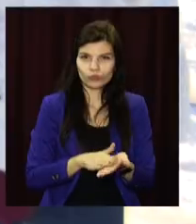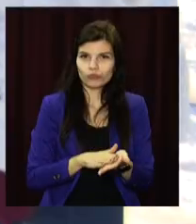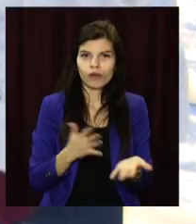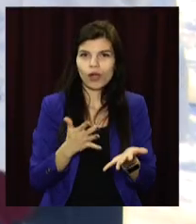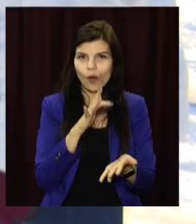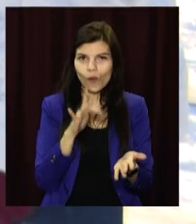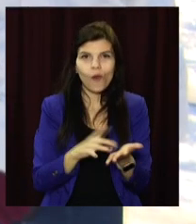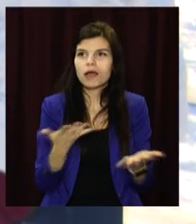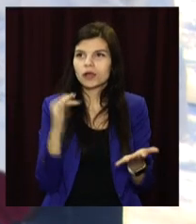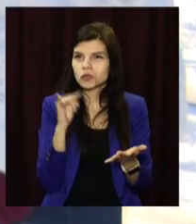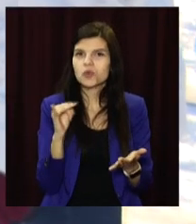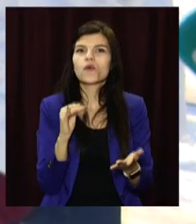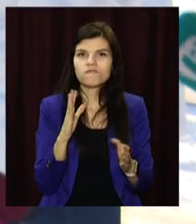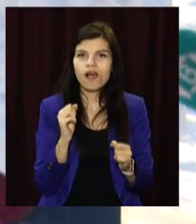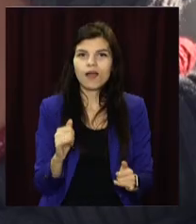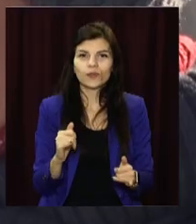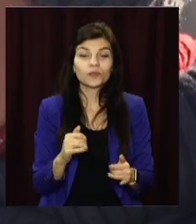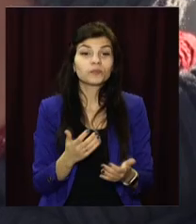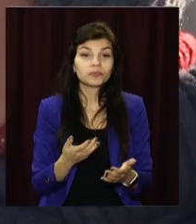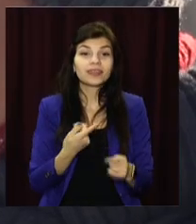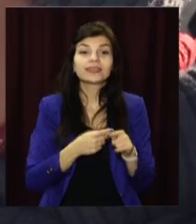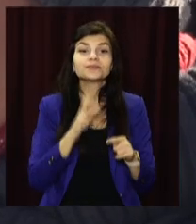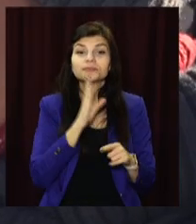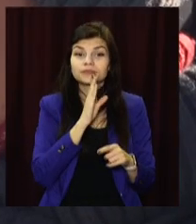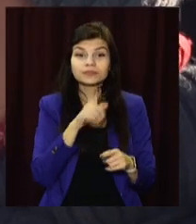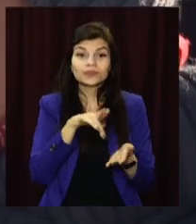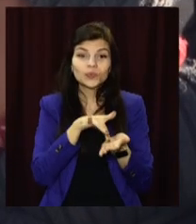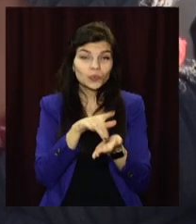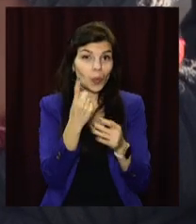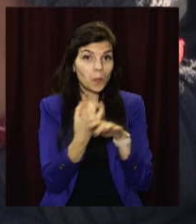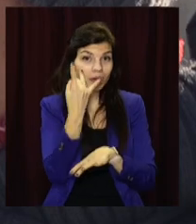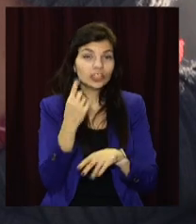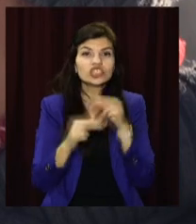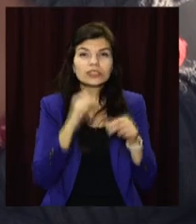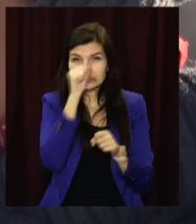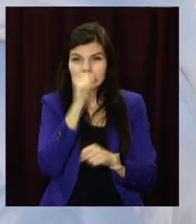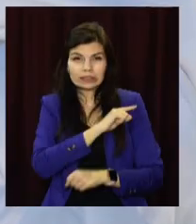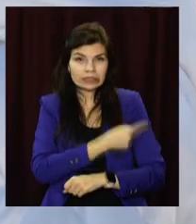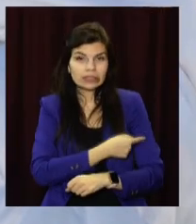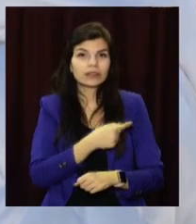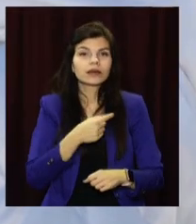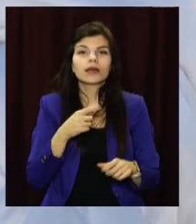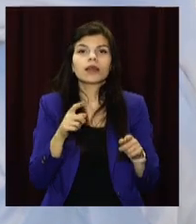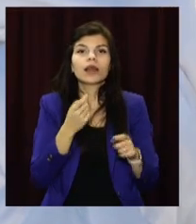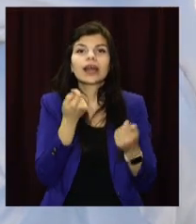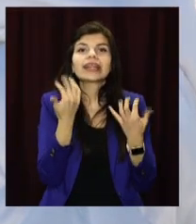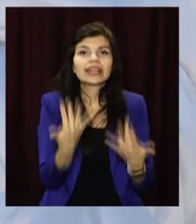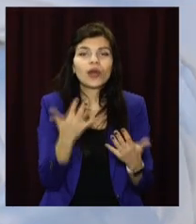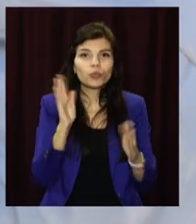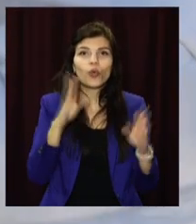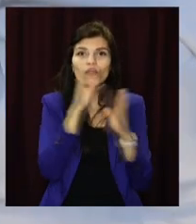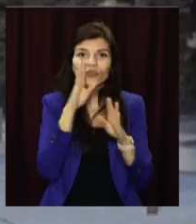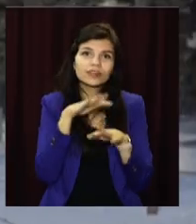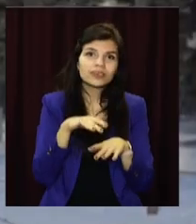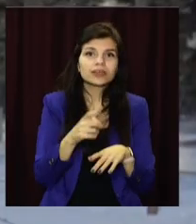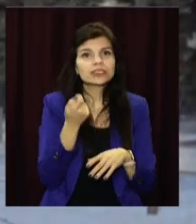историей. Катерина до экскурсии містом долучилася уперше через сильний мороз. Від задуму провести кілька годин на свіжому повітрі ледь не